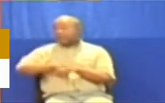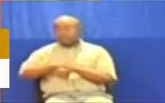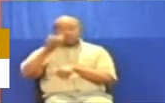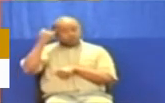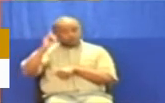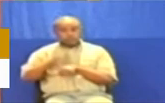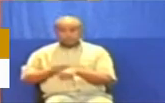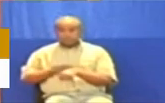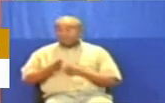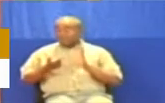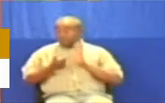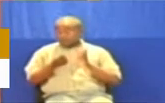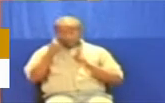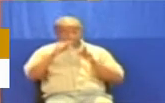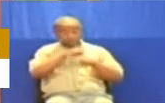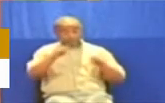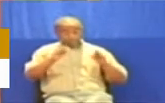ya 12 ya mswada,